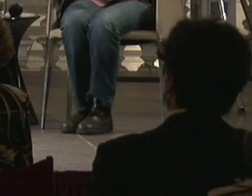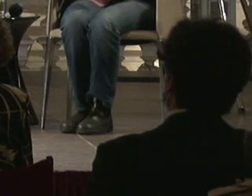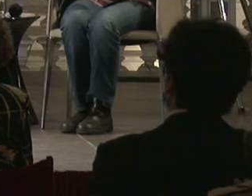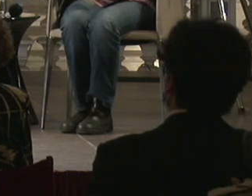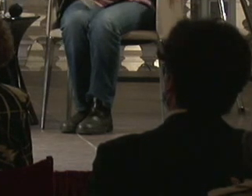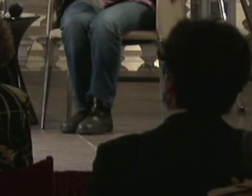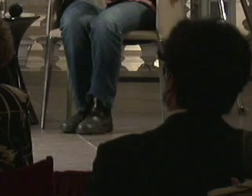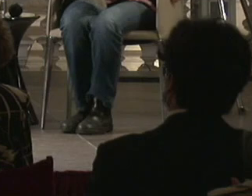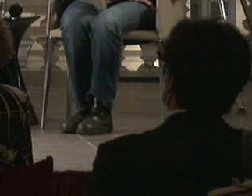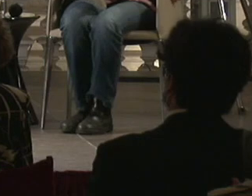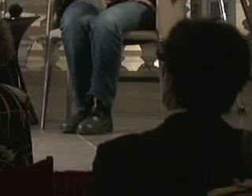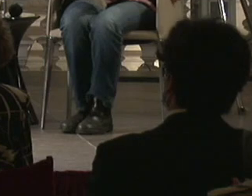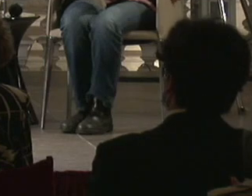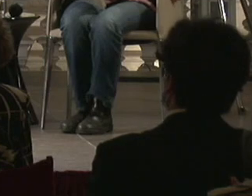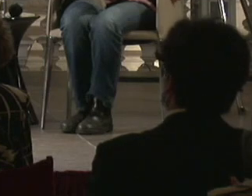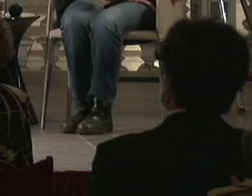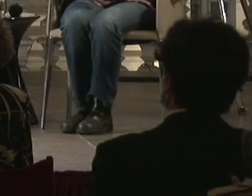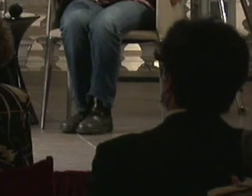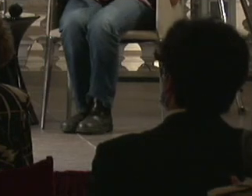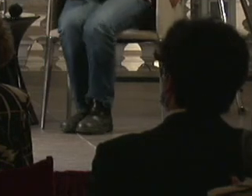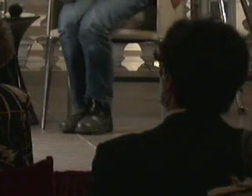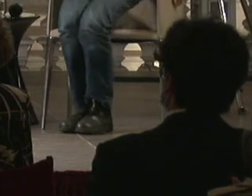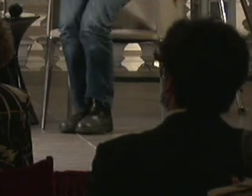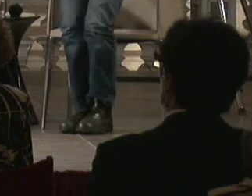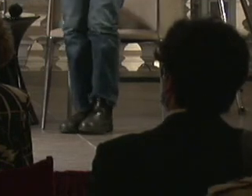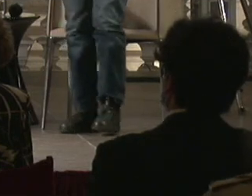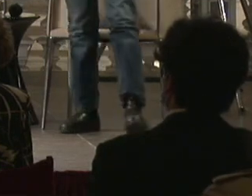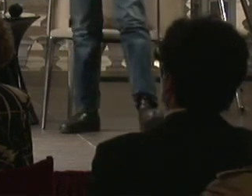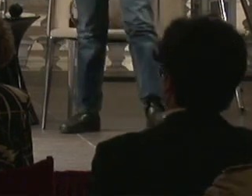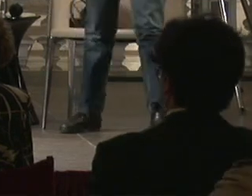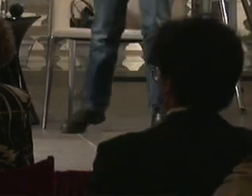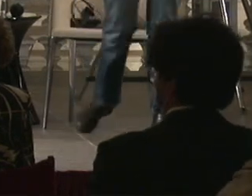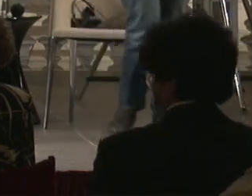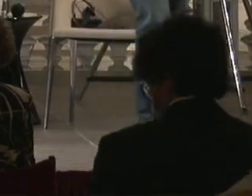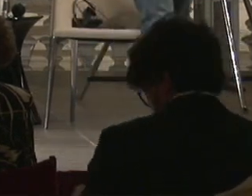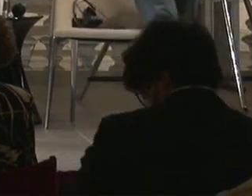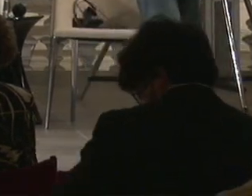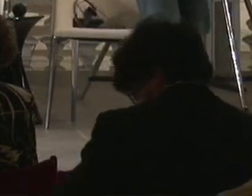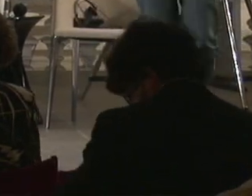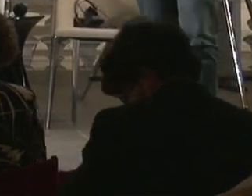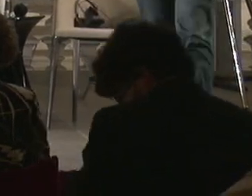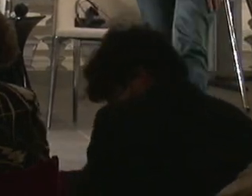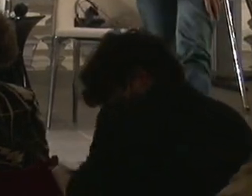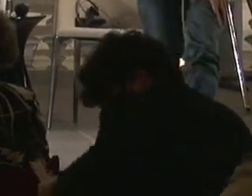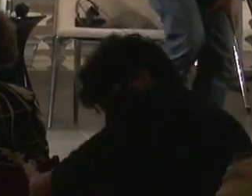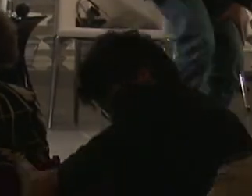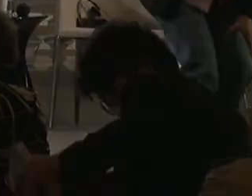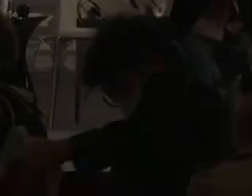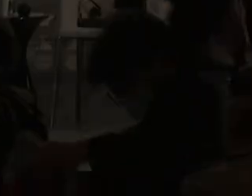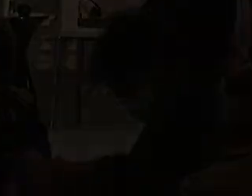per la vendita dei libri. Thank you very much, grazie a tutti e buoni incroci.